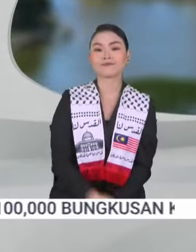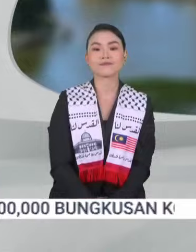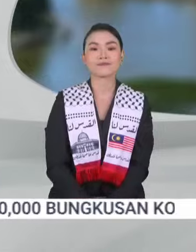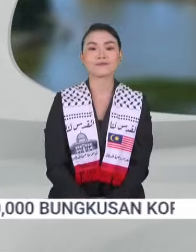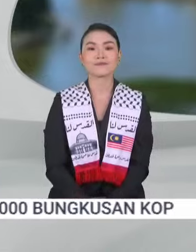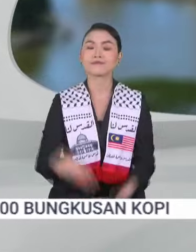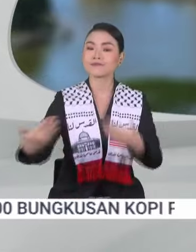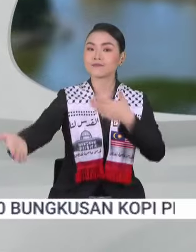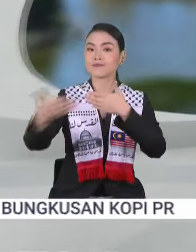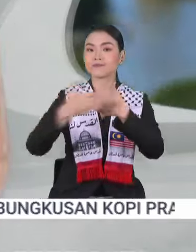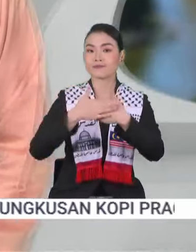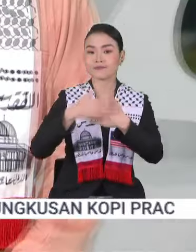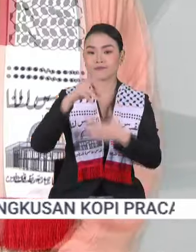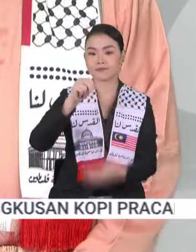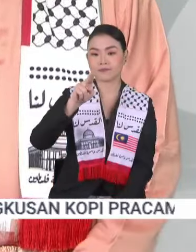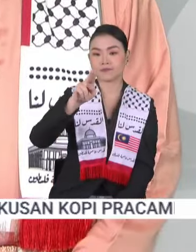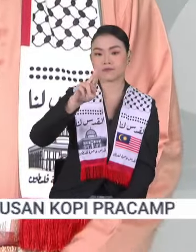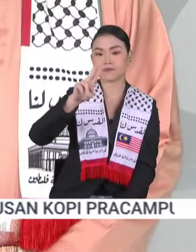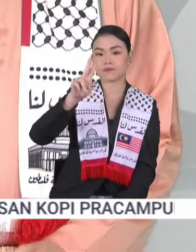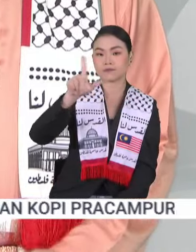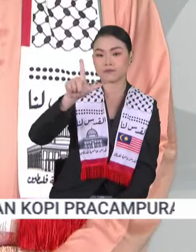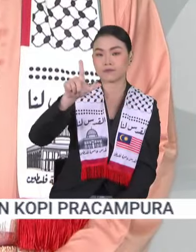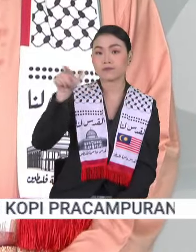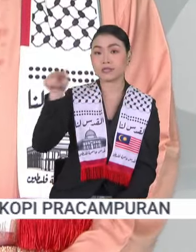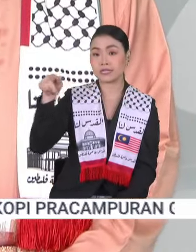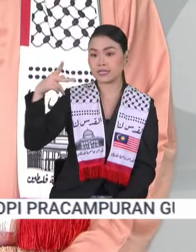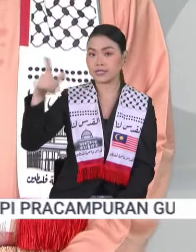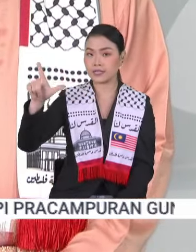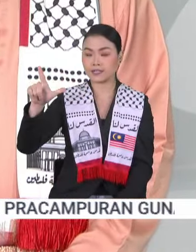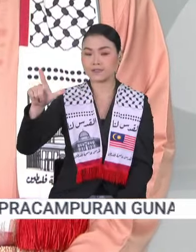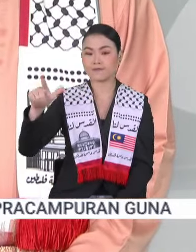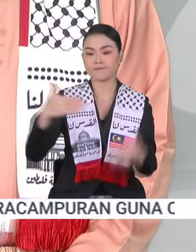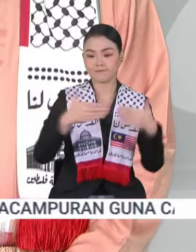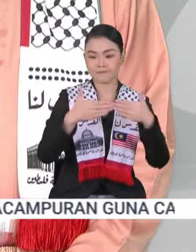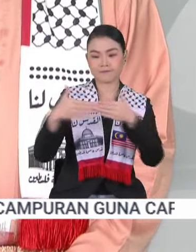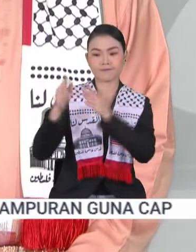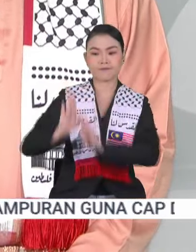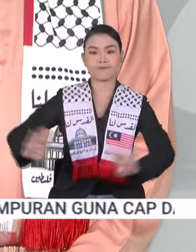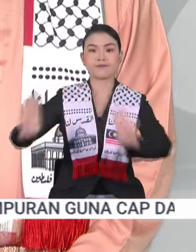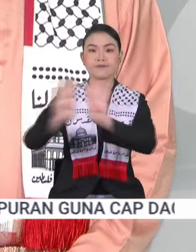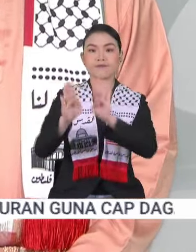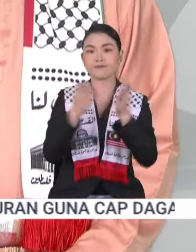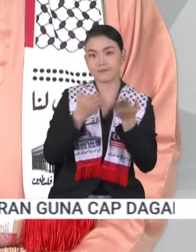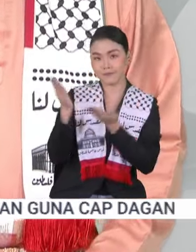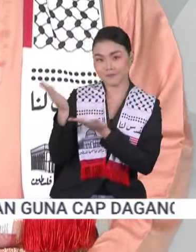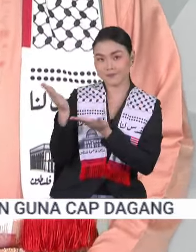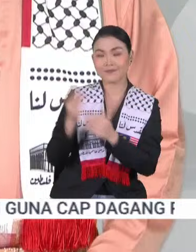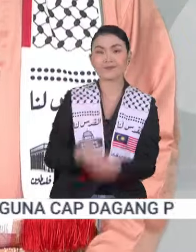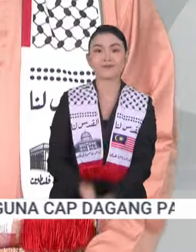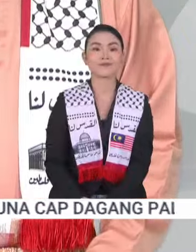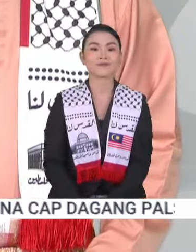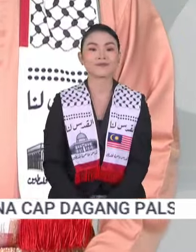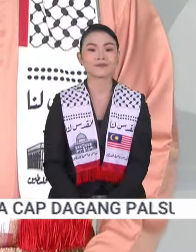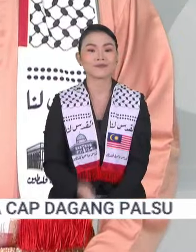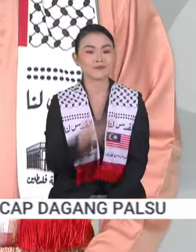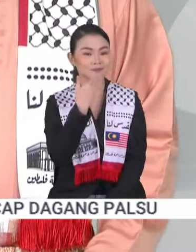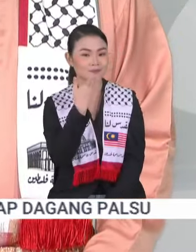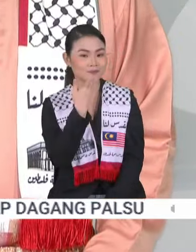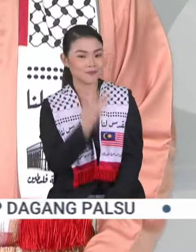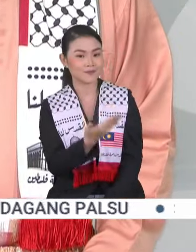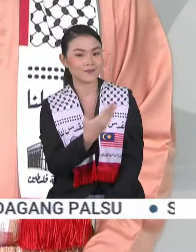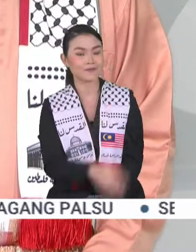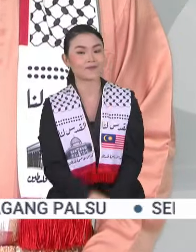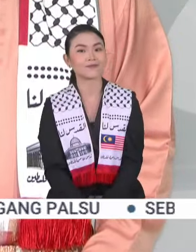merdeka kita kembali bersama Nurul di angkasapuri untuk berita seterusnya Nurul silakan Buma Terima kasih atas